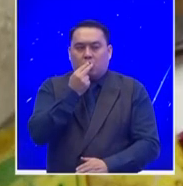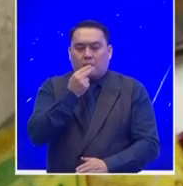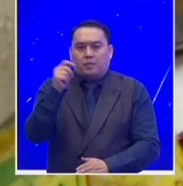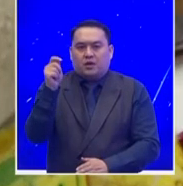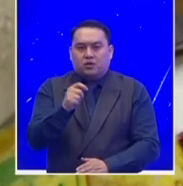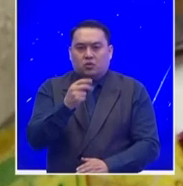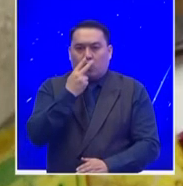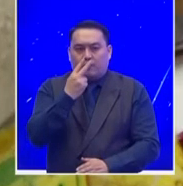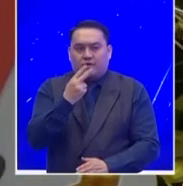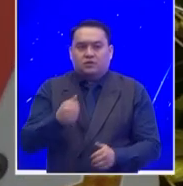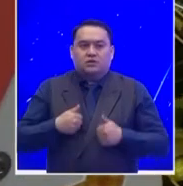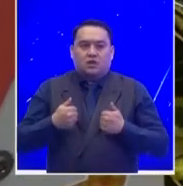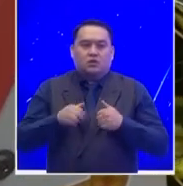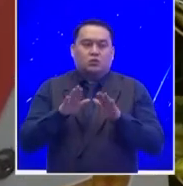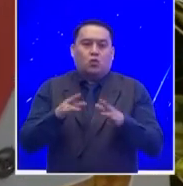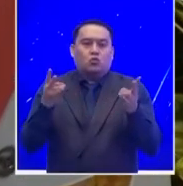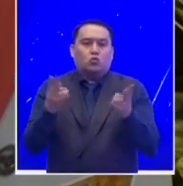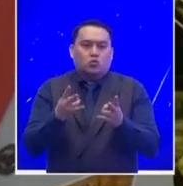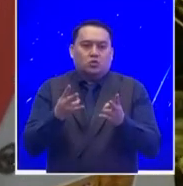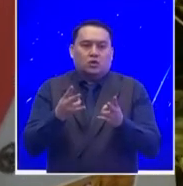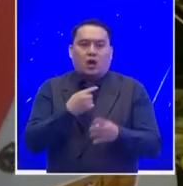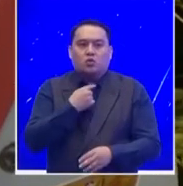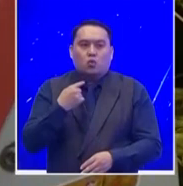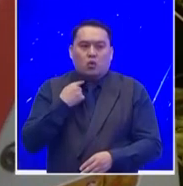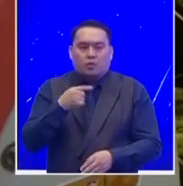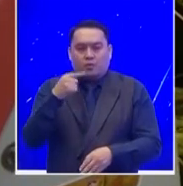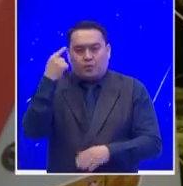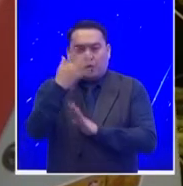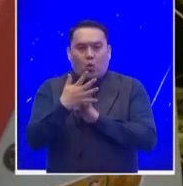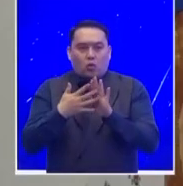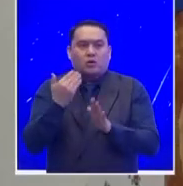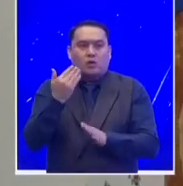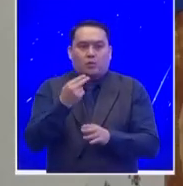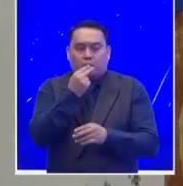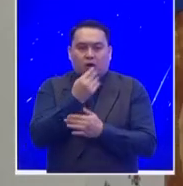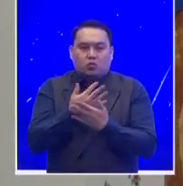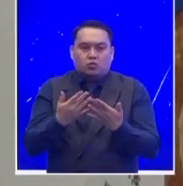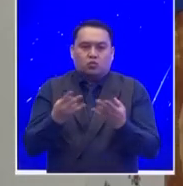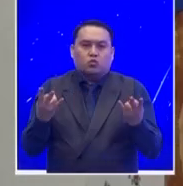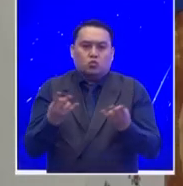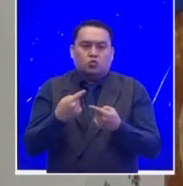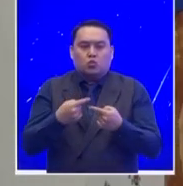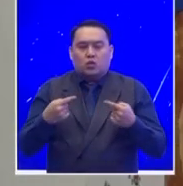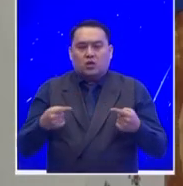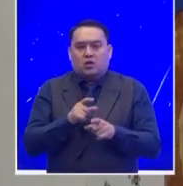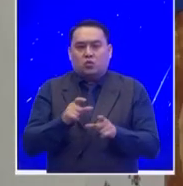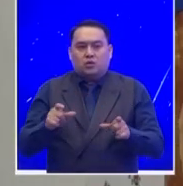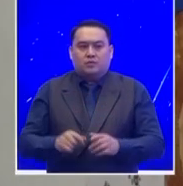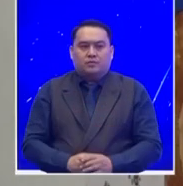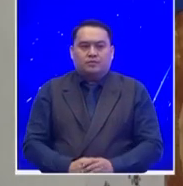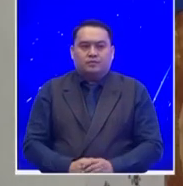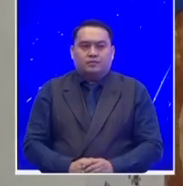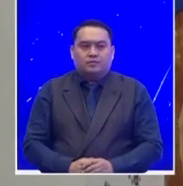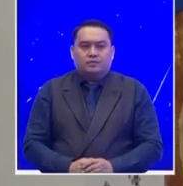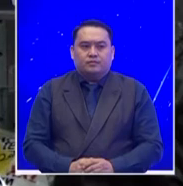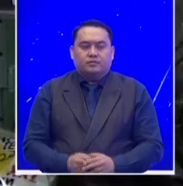Подходя к полке, Николай старается брать только необходимое. Талдыкурганец осознает, что помимо него в продуктах нуждаются и многие другие граждане. Спасибо